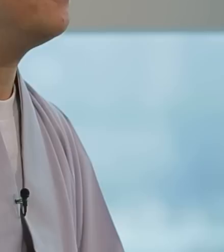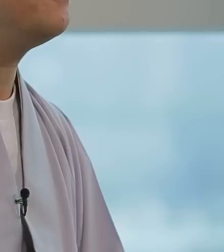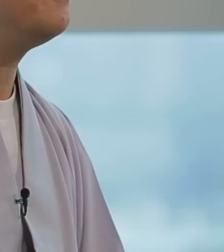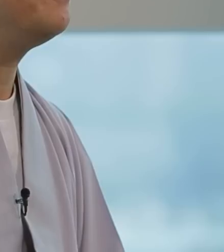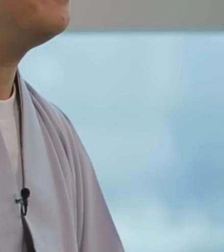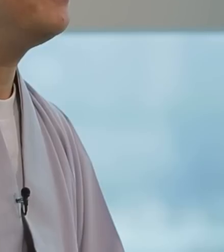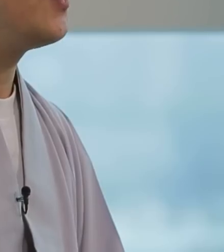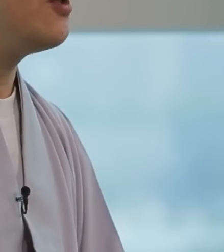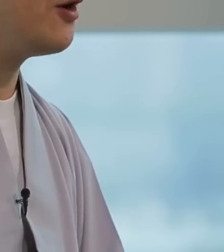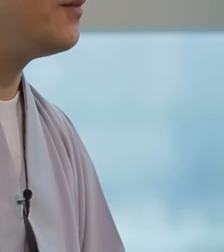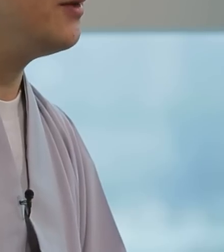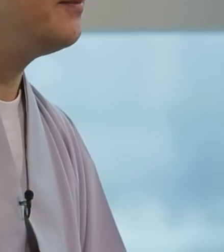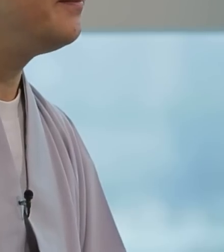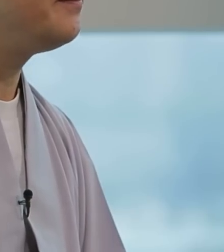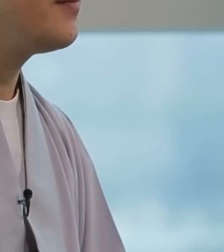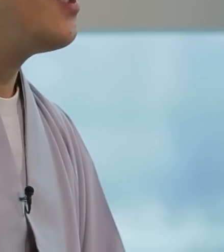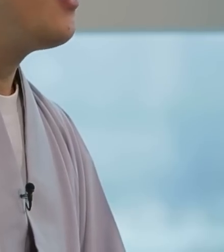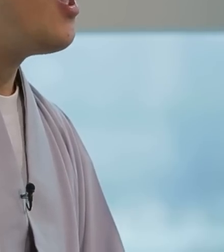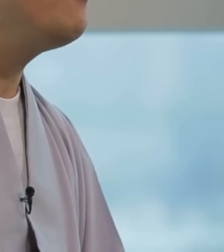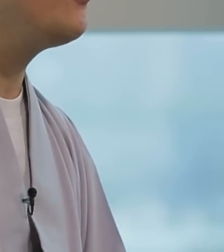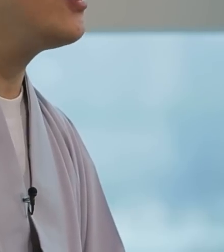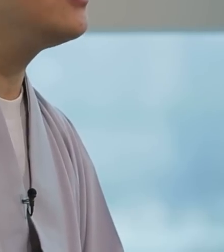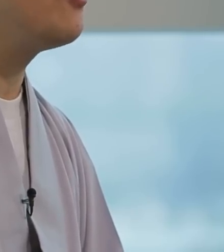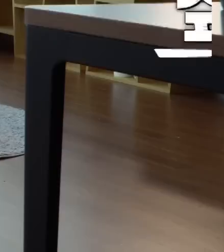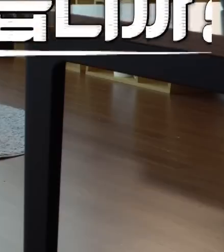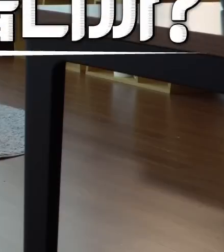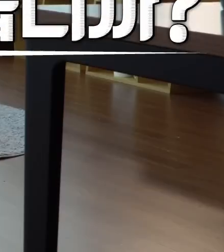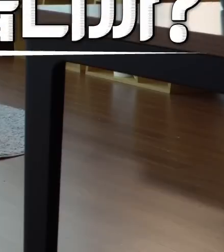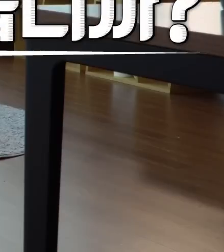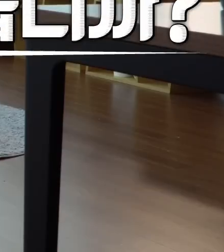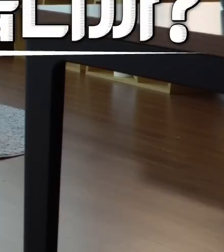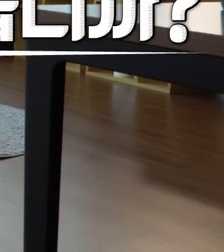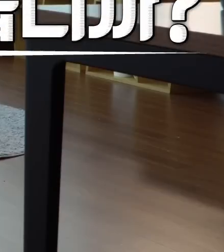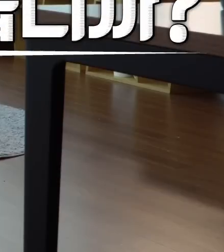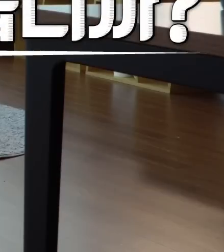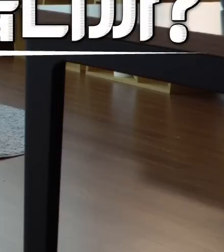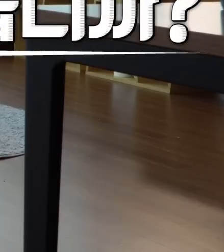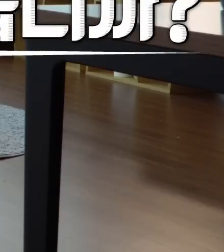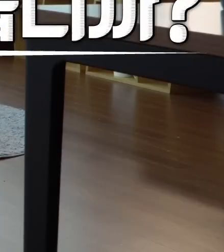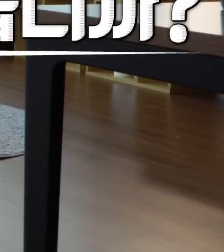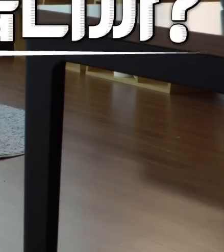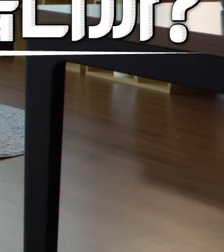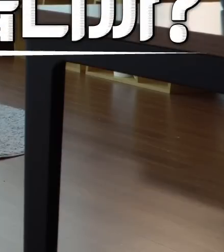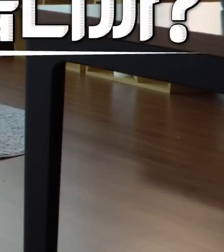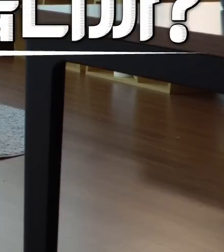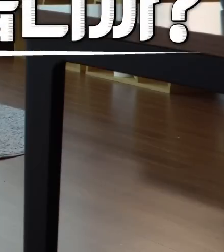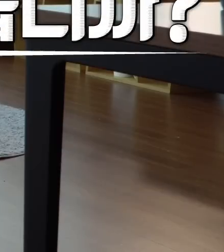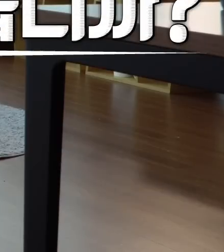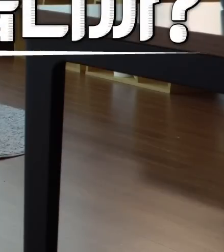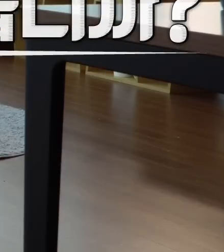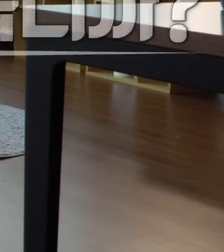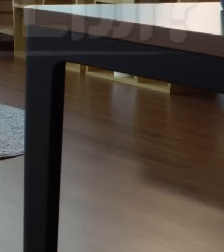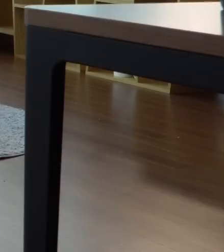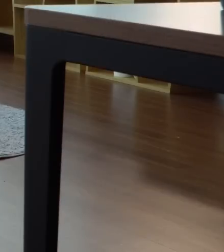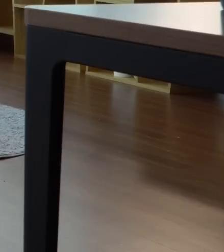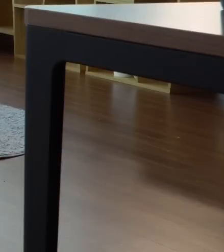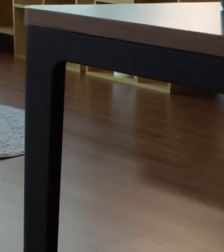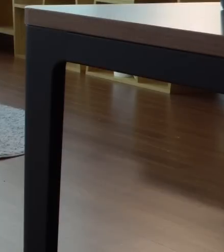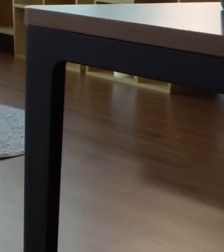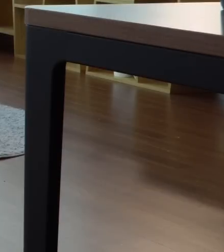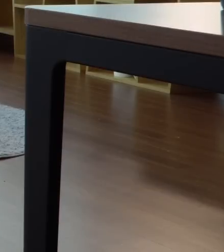겁니다 여러분 행복해지고 싶습니까 행복한 삶을 창조하고